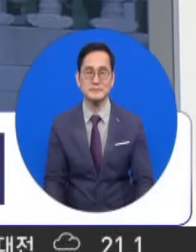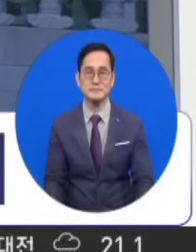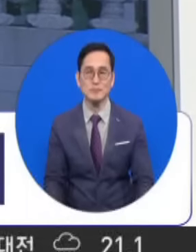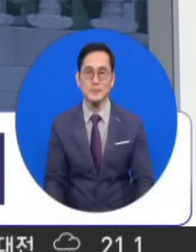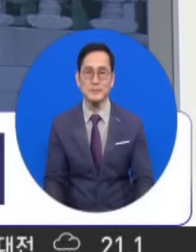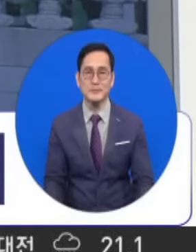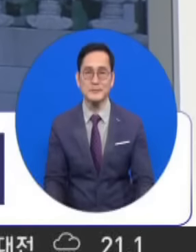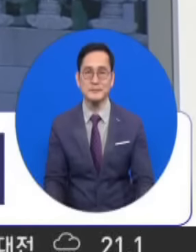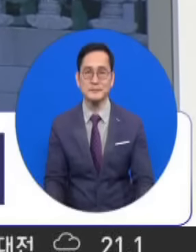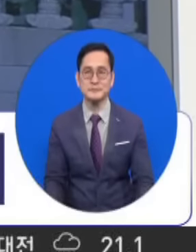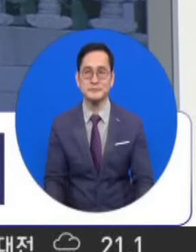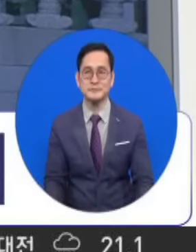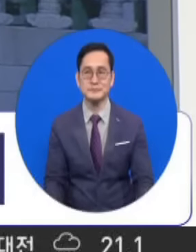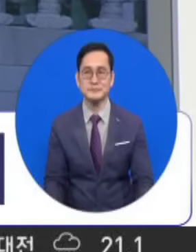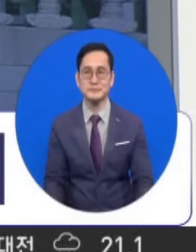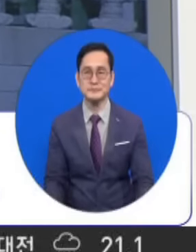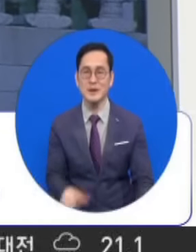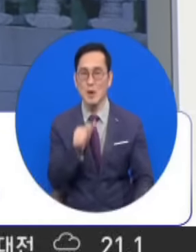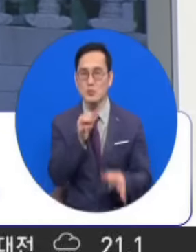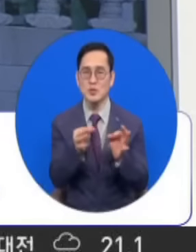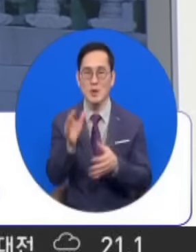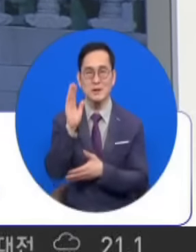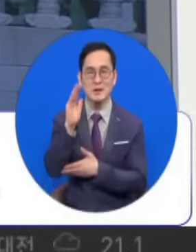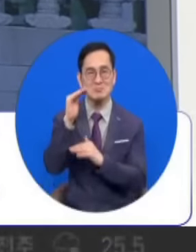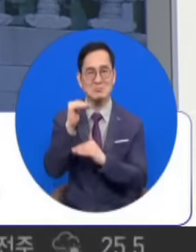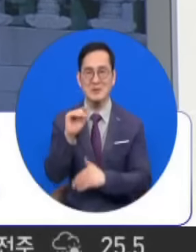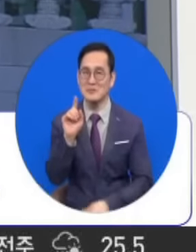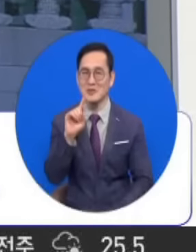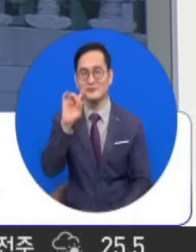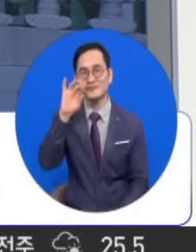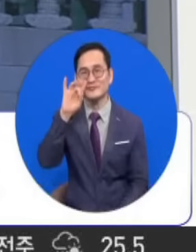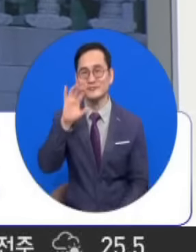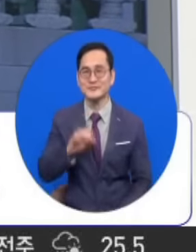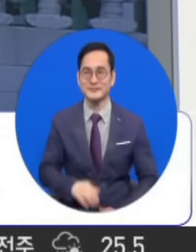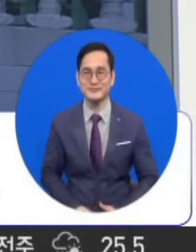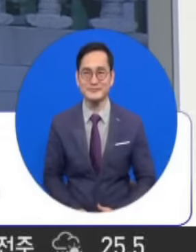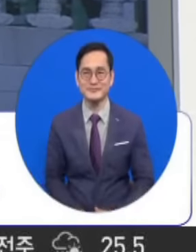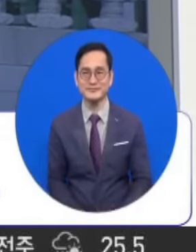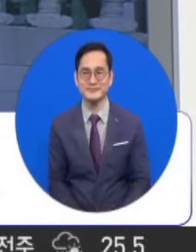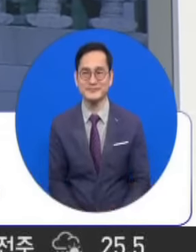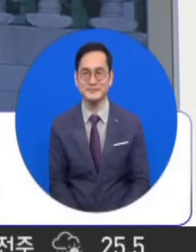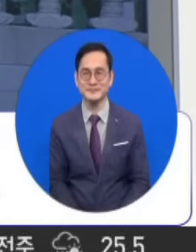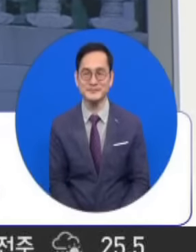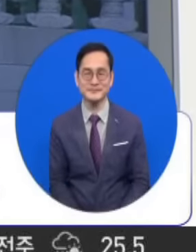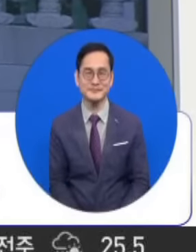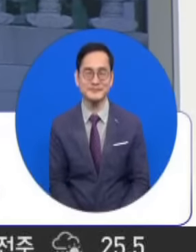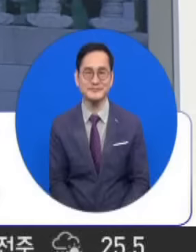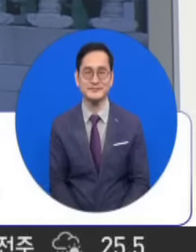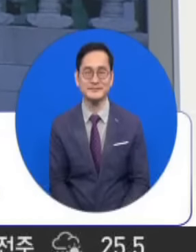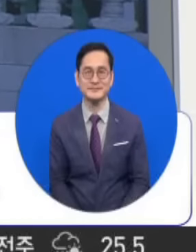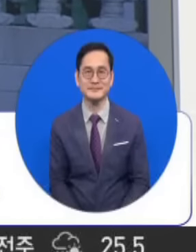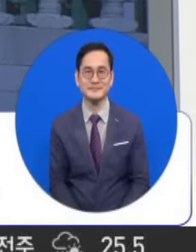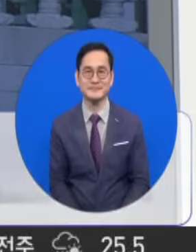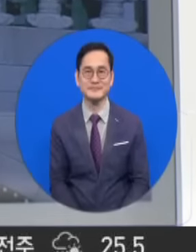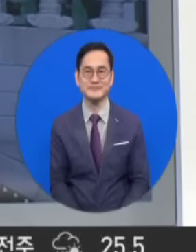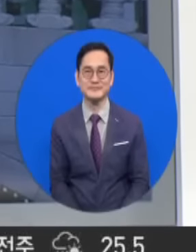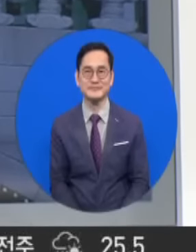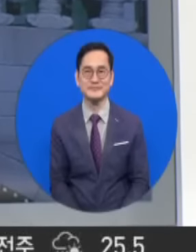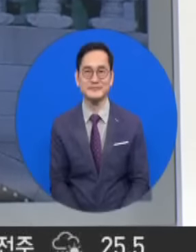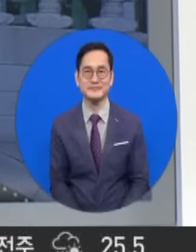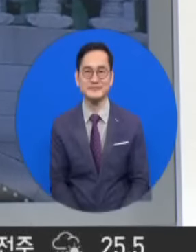자, 뭐 이제 정견 발표회 5분 동안 과연 어떤 내용을 발표할지도 조금 당원과 유권자들이 지켜보실 대목 같습니다.